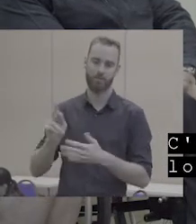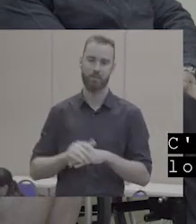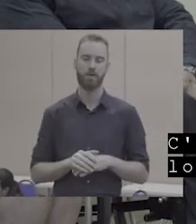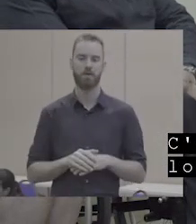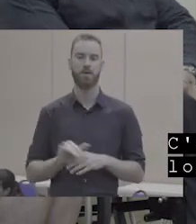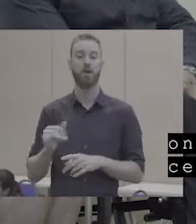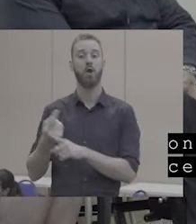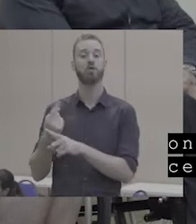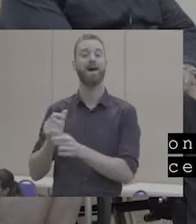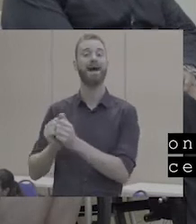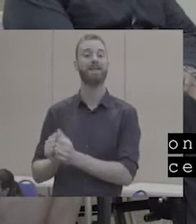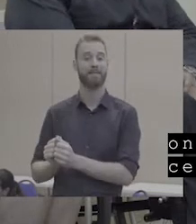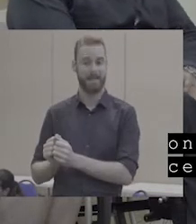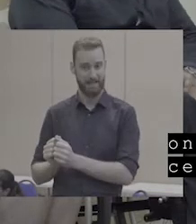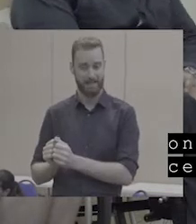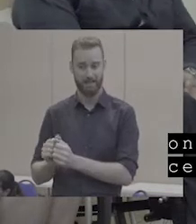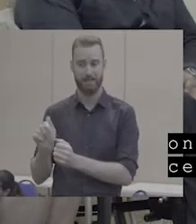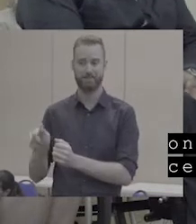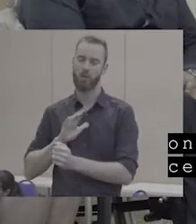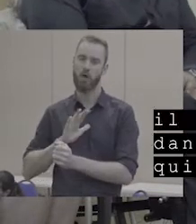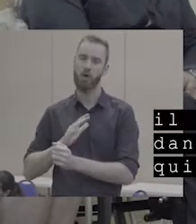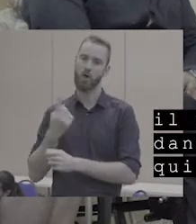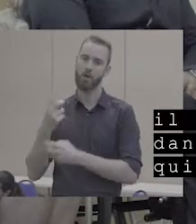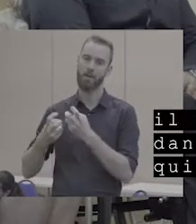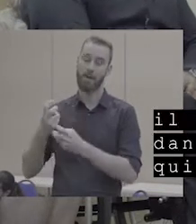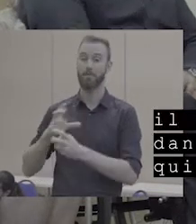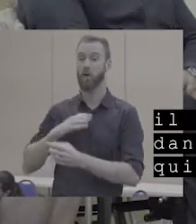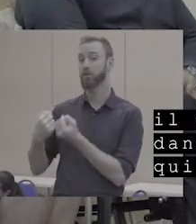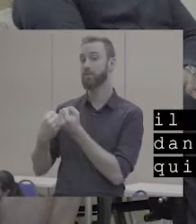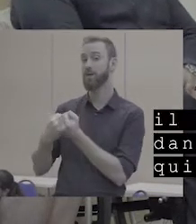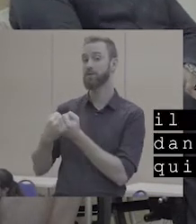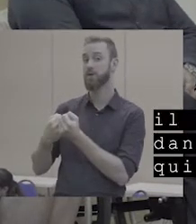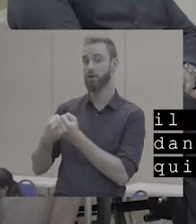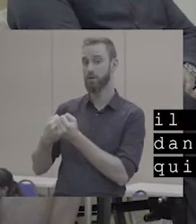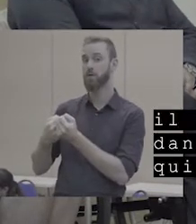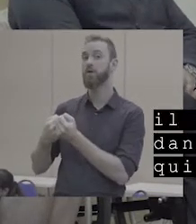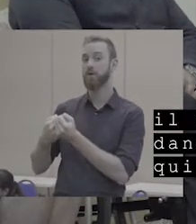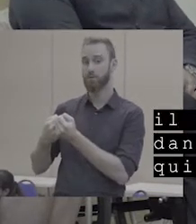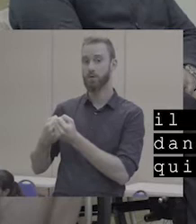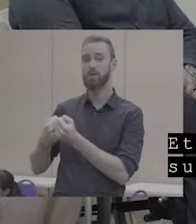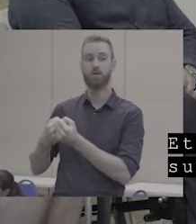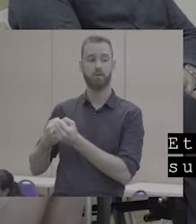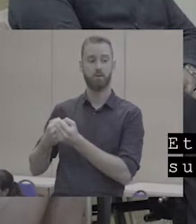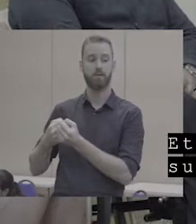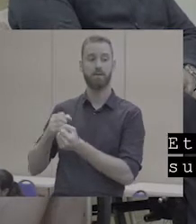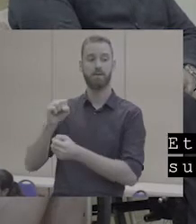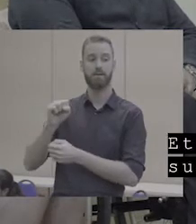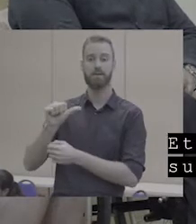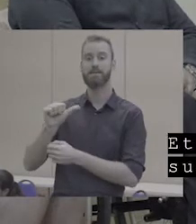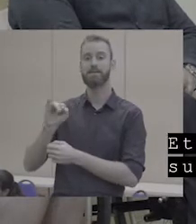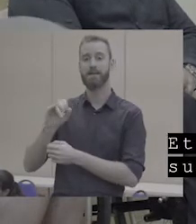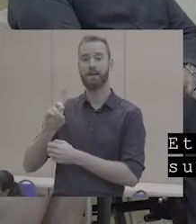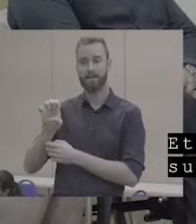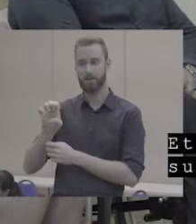logements adaptés, on a également un problème en ce moment. Il y a une subvention qui existe dans le programme Accélogie qui s'appelle le SAD et on n'a